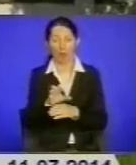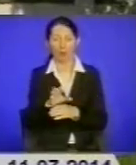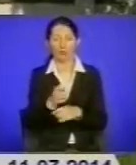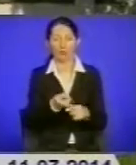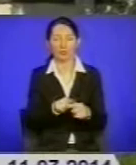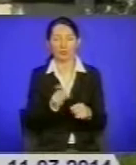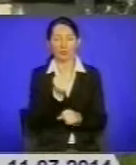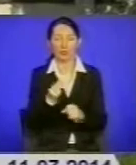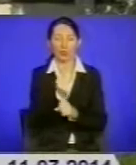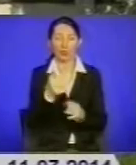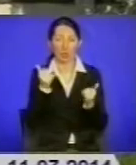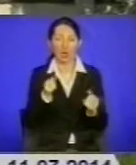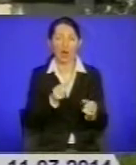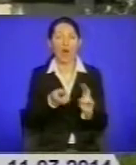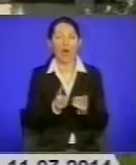обробки вариться,